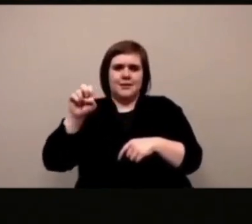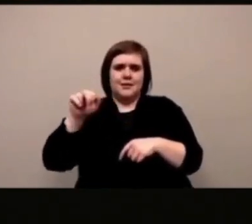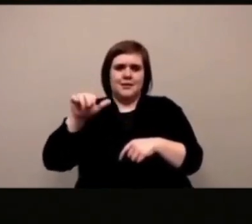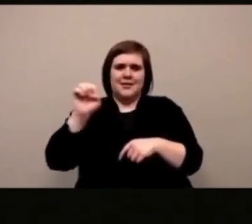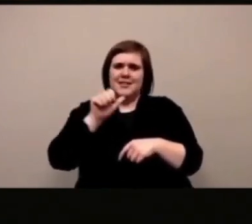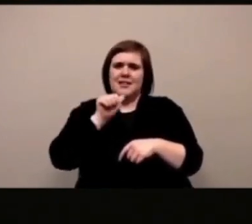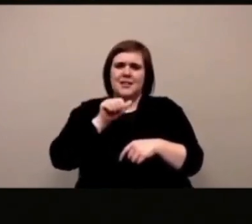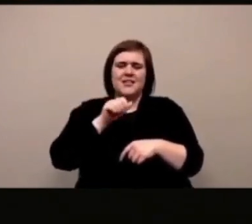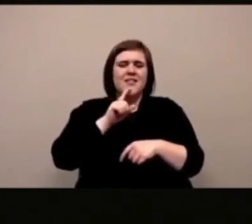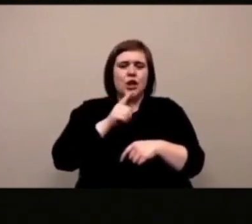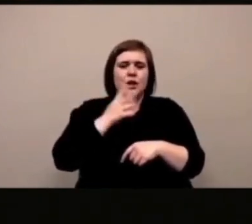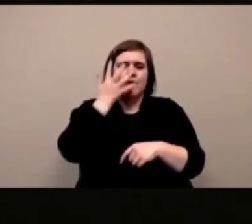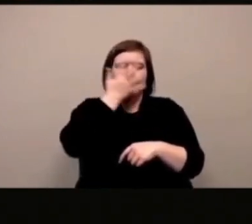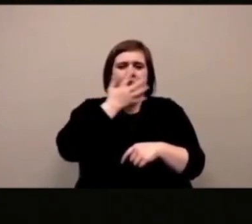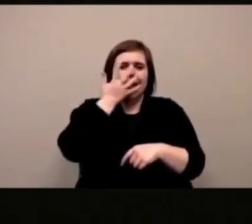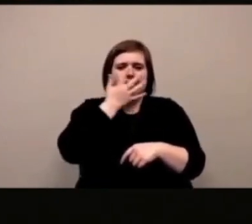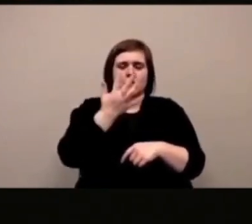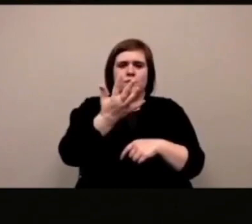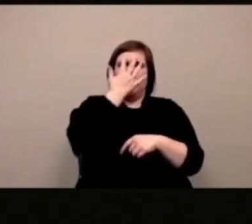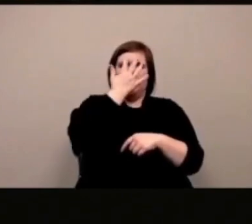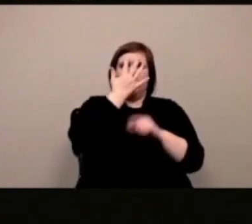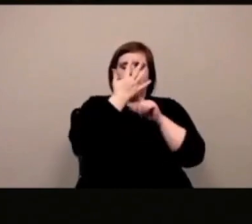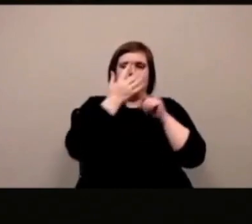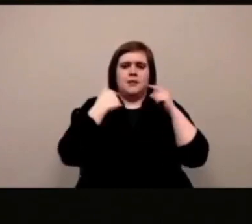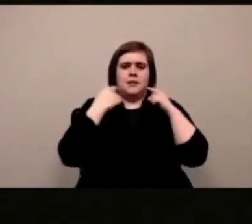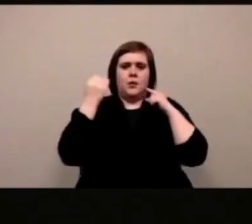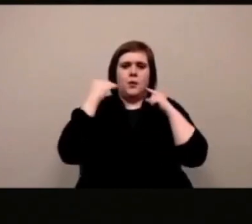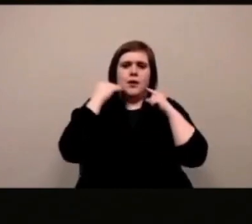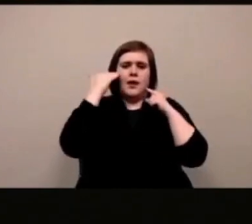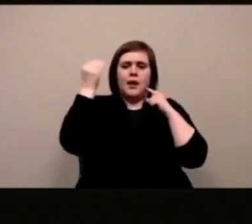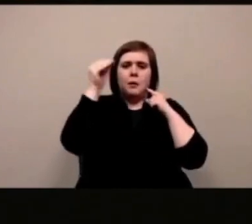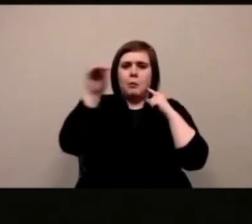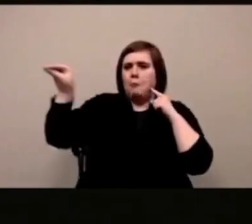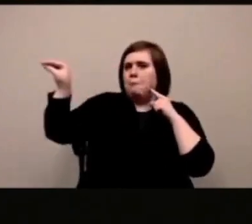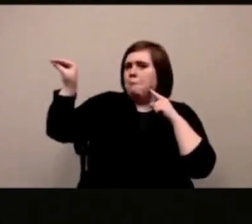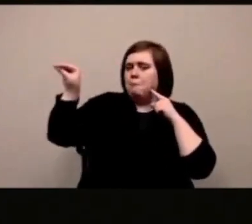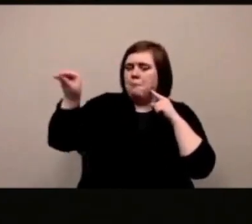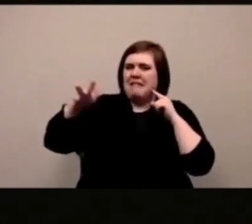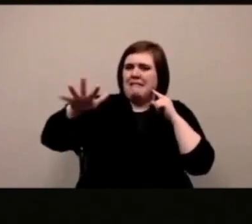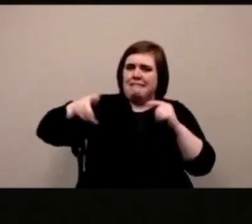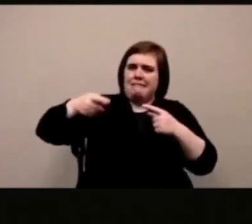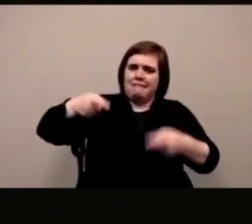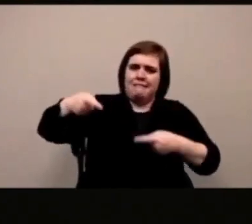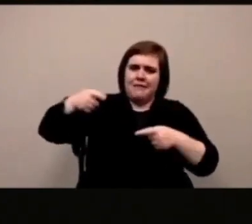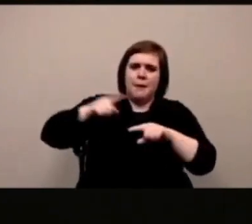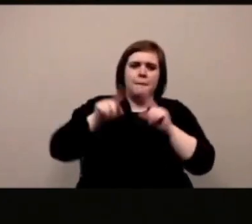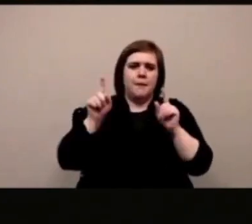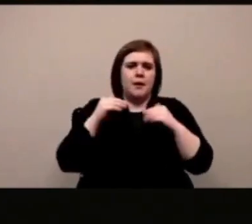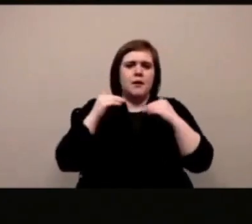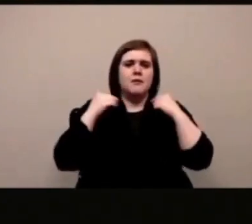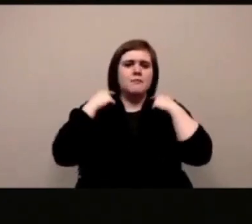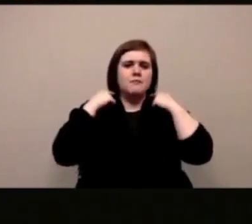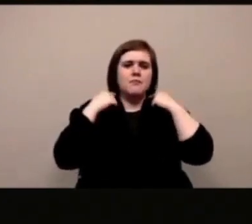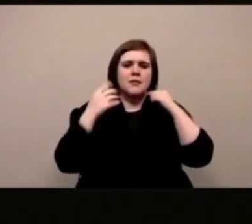後片方に向ければあとまあドラゴンもあと横を向くというふうなこともありますただし